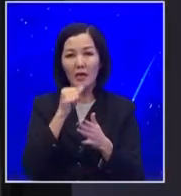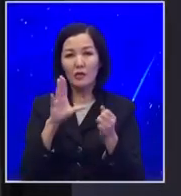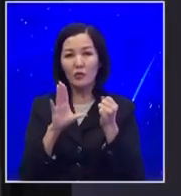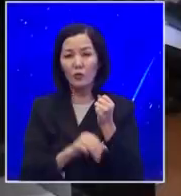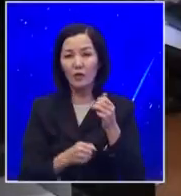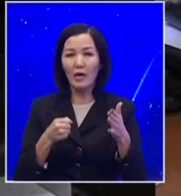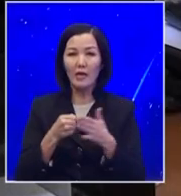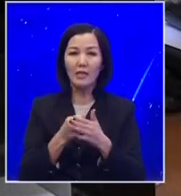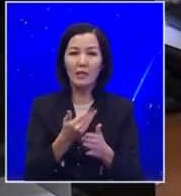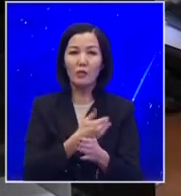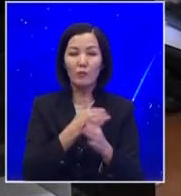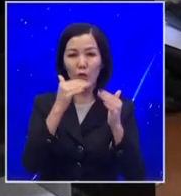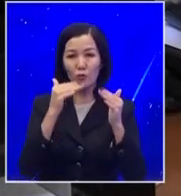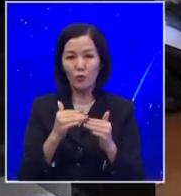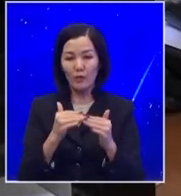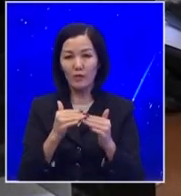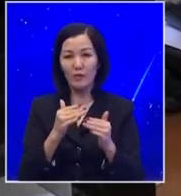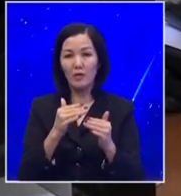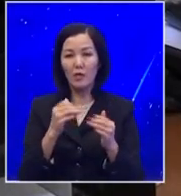температурасы төмендеп, аяз болады деп болжап отырмыз.